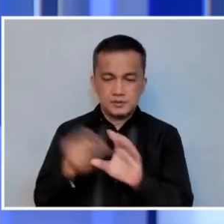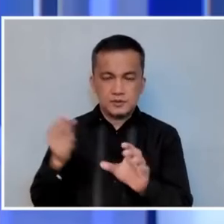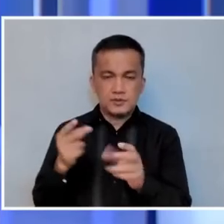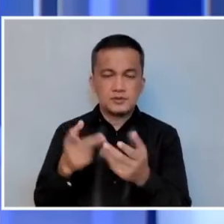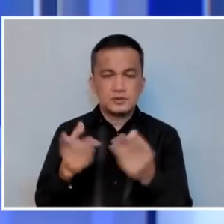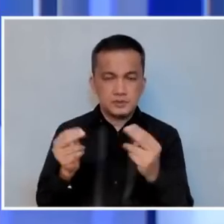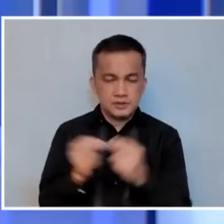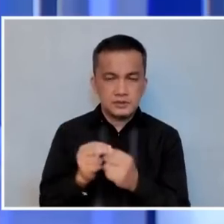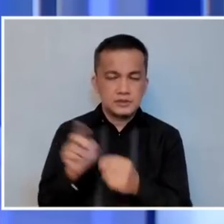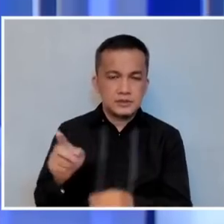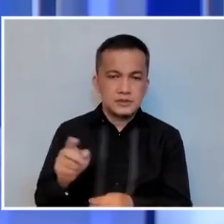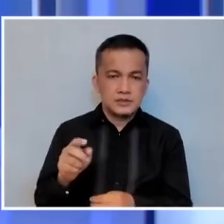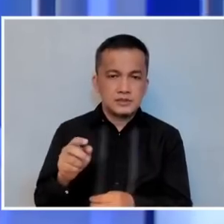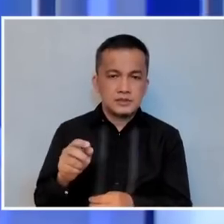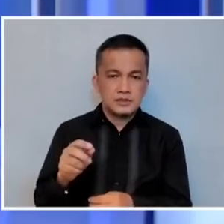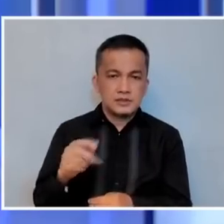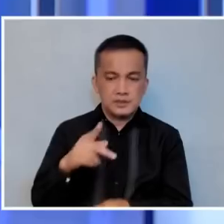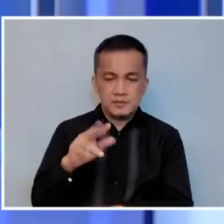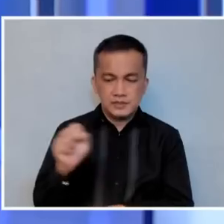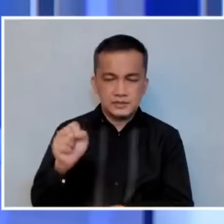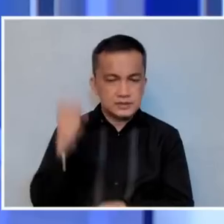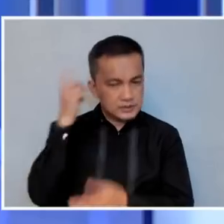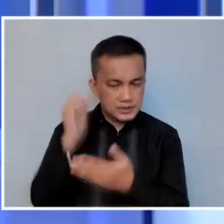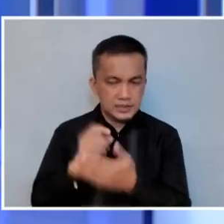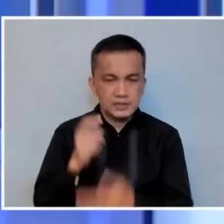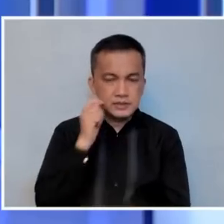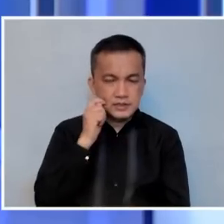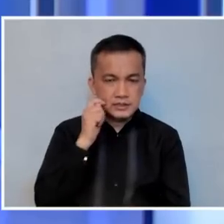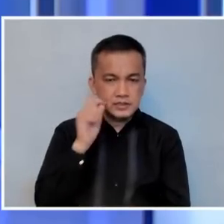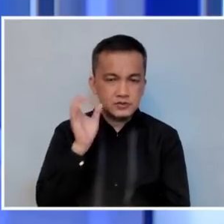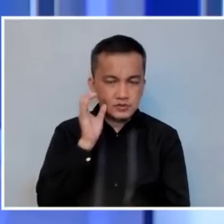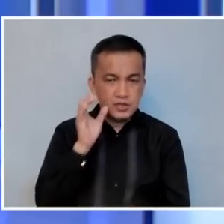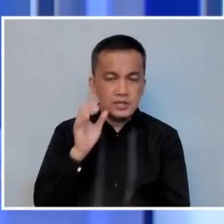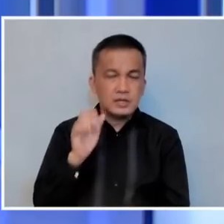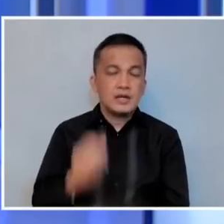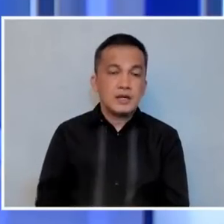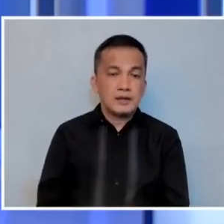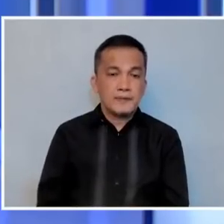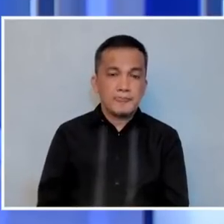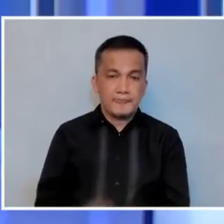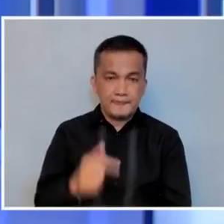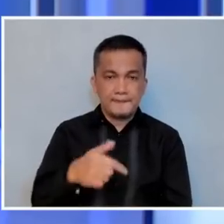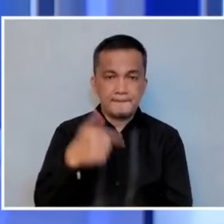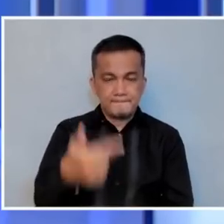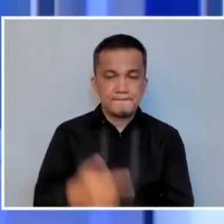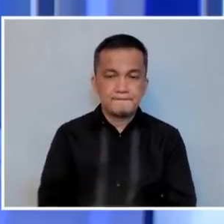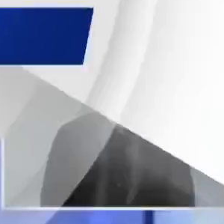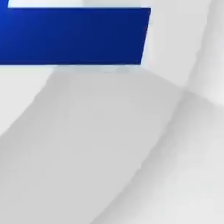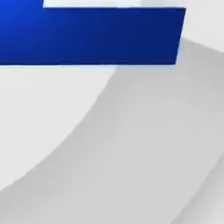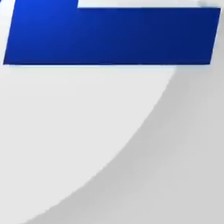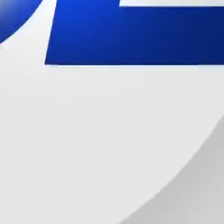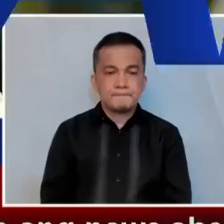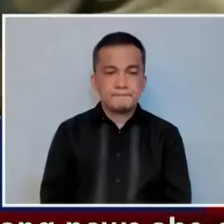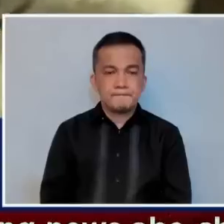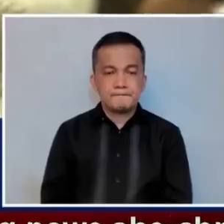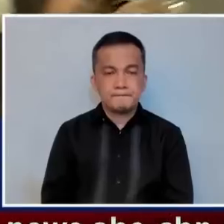pwesto na si Press Secretary Trixie Cruz Angeles, nagpapatrol Katrina Domingo.